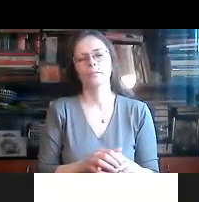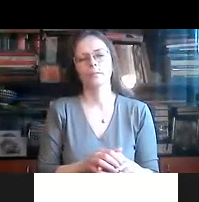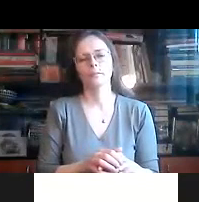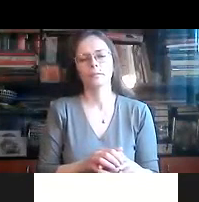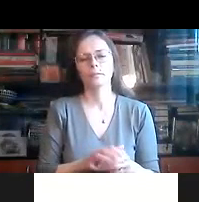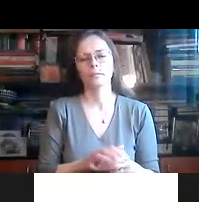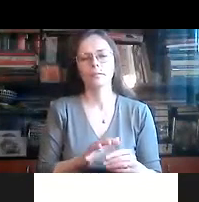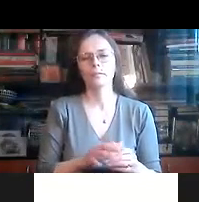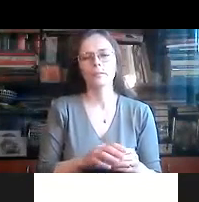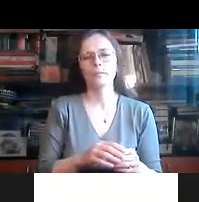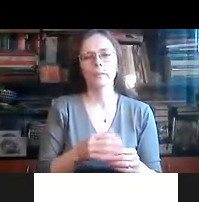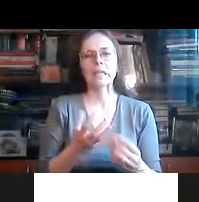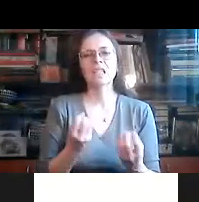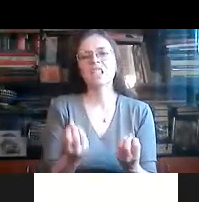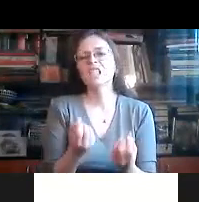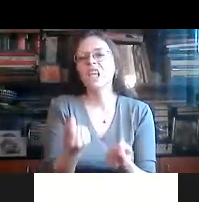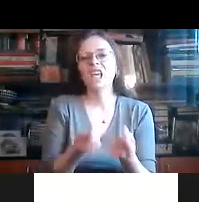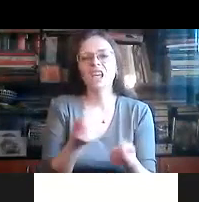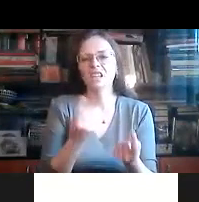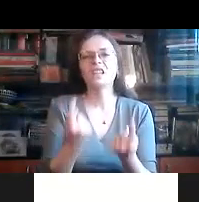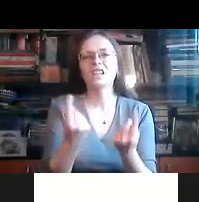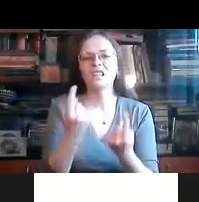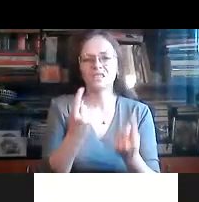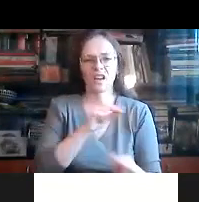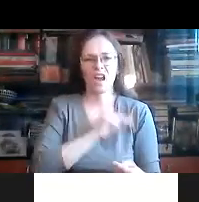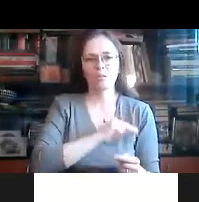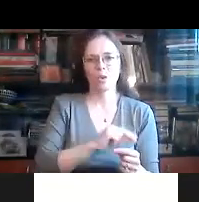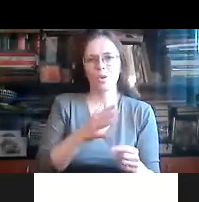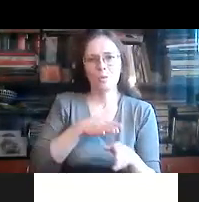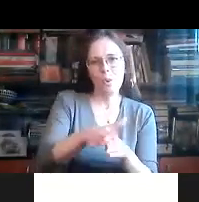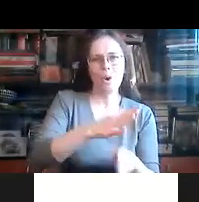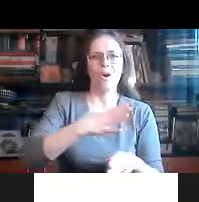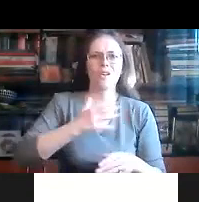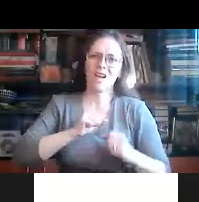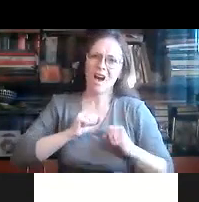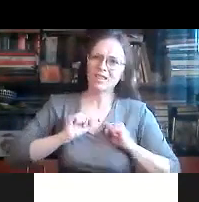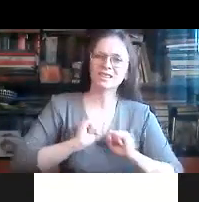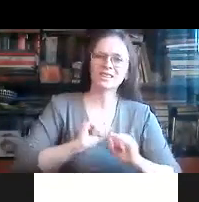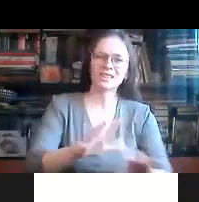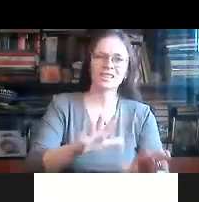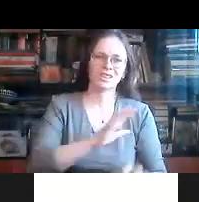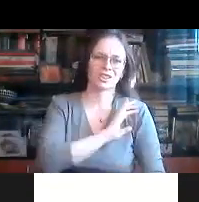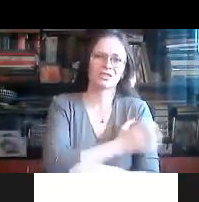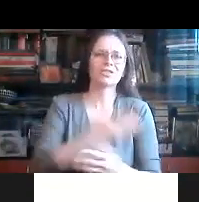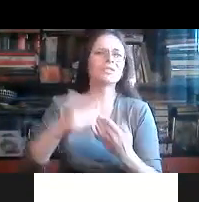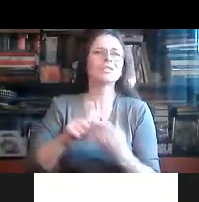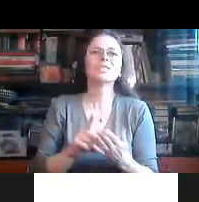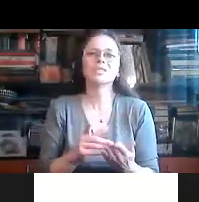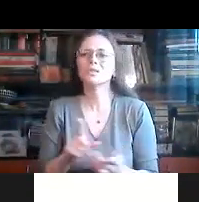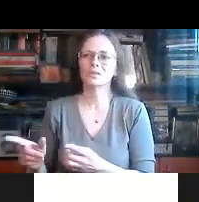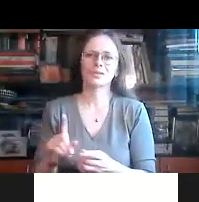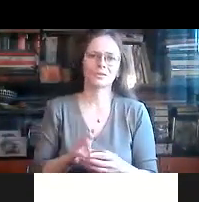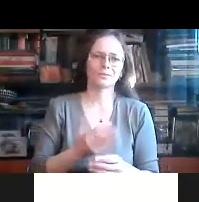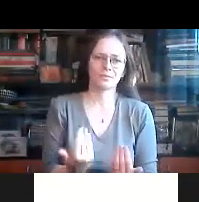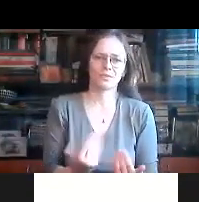100%. Но мне кажется, что как раз вот про такие эмоционально тяжелые вещи есть